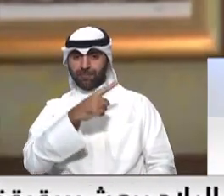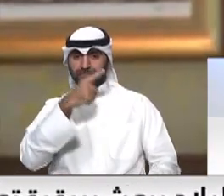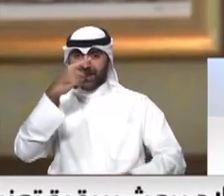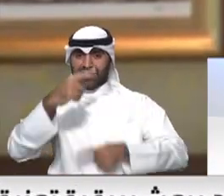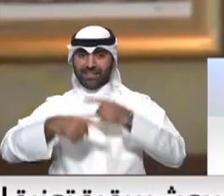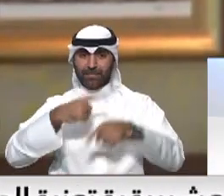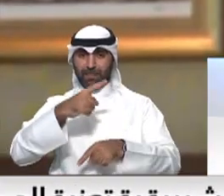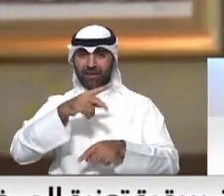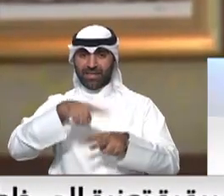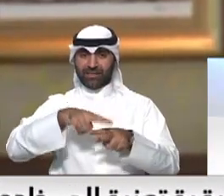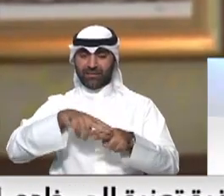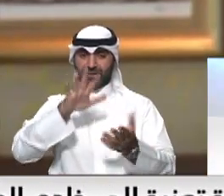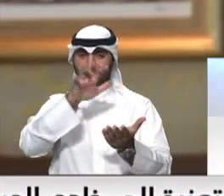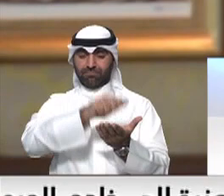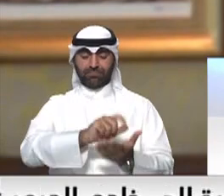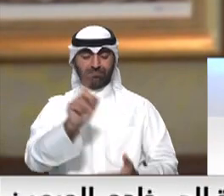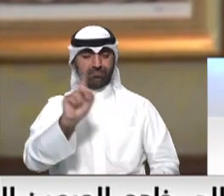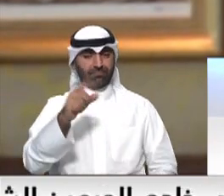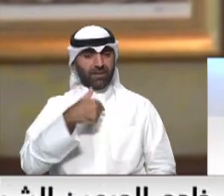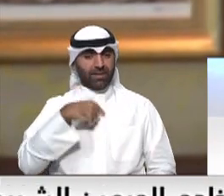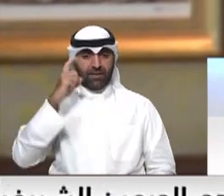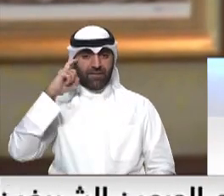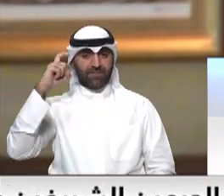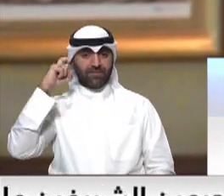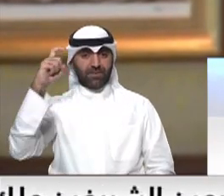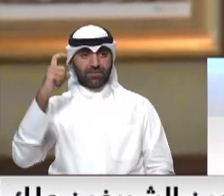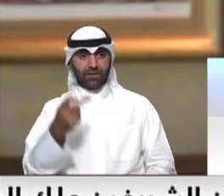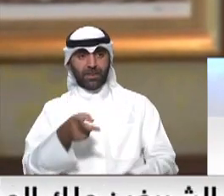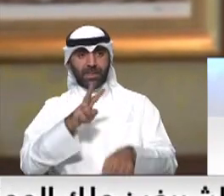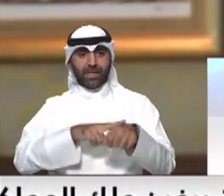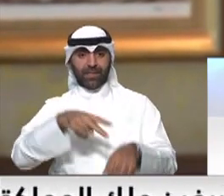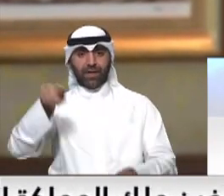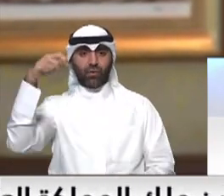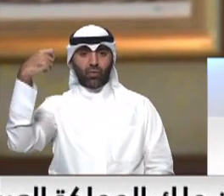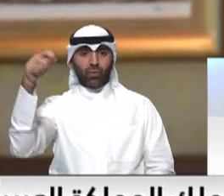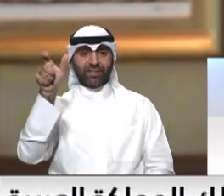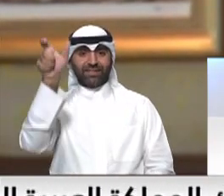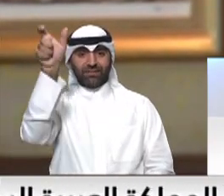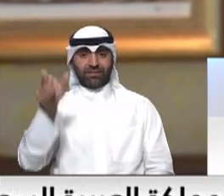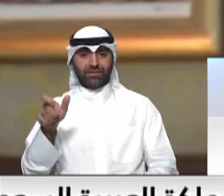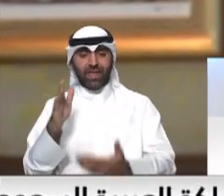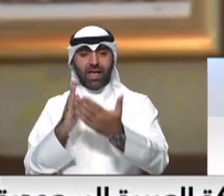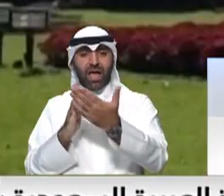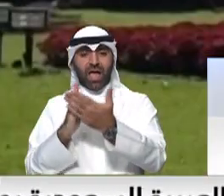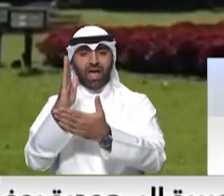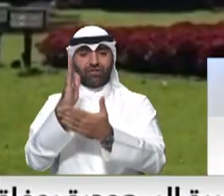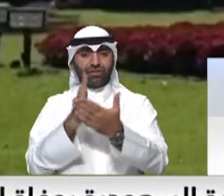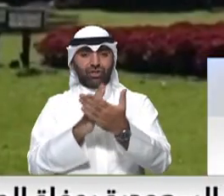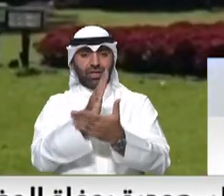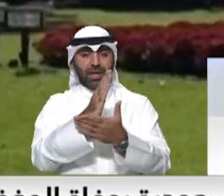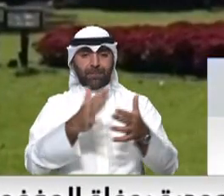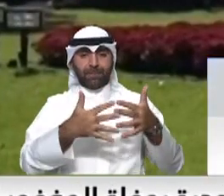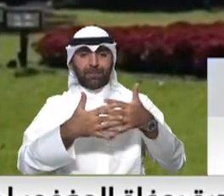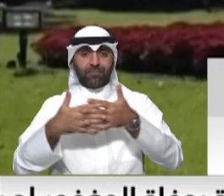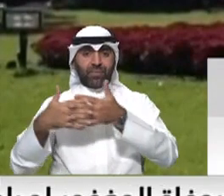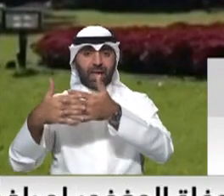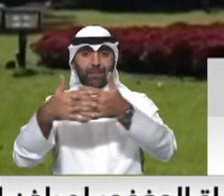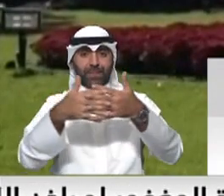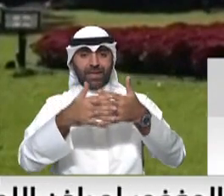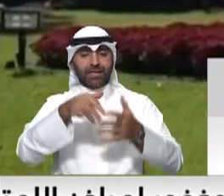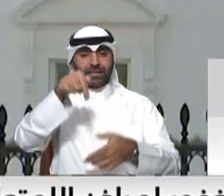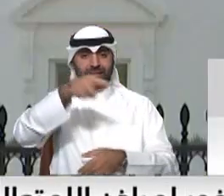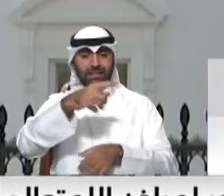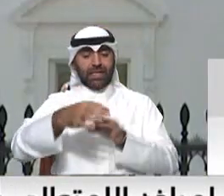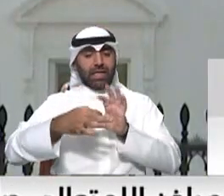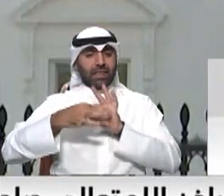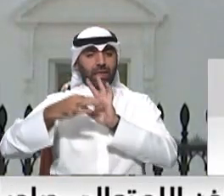الفلسطينيه كما طرح جيك سليفن مستشار الامن القومي الامريكي رؤيه الولايات المتحده للمضي قدما بالرغم من انها لا